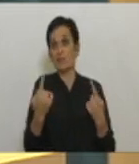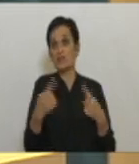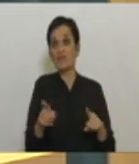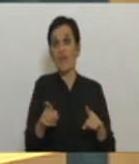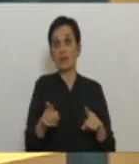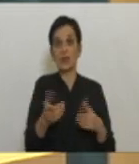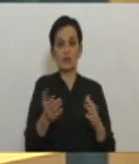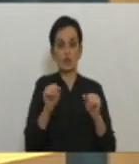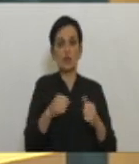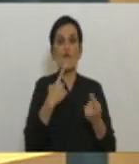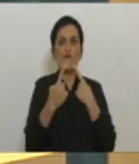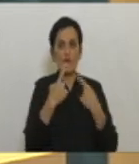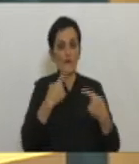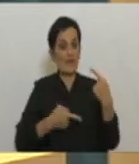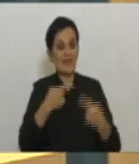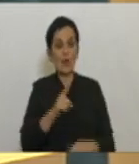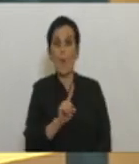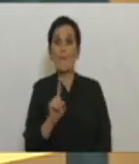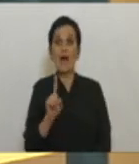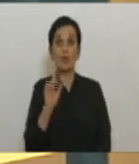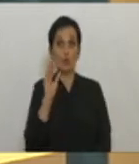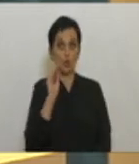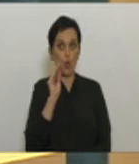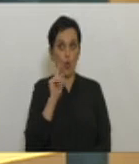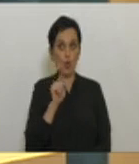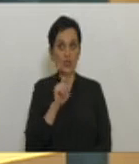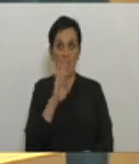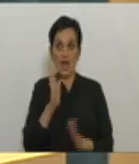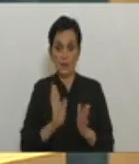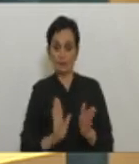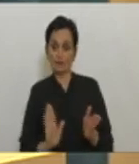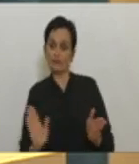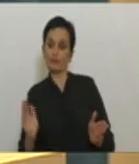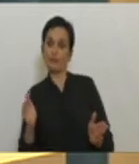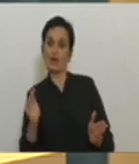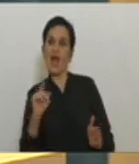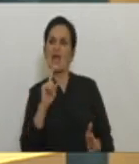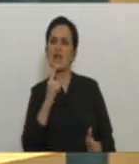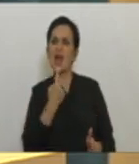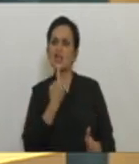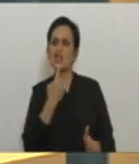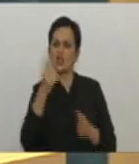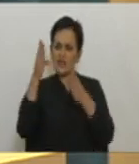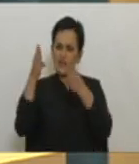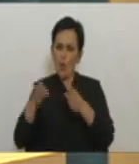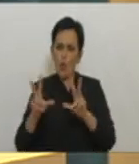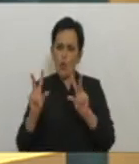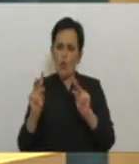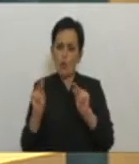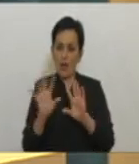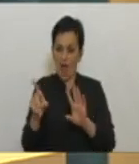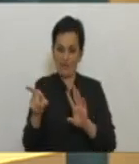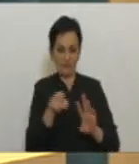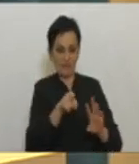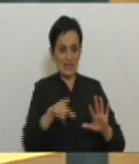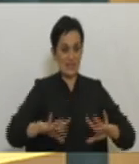მოევლებოდა აიმაზე შეიძლება ვიკამათოთ მაგრამ როცა ამას ყველაფერს გვერდს უვლი და გაჭირვებული ადამიანის უბედურებით სპეკულირებთ